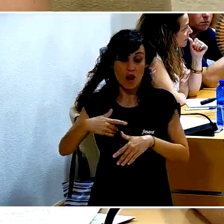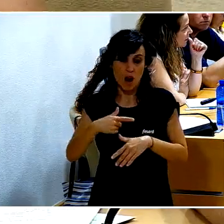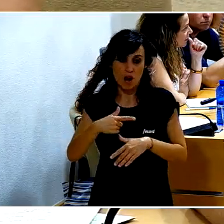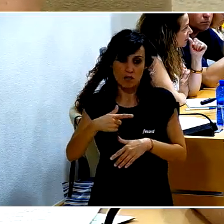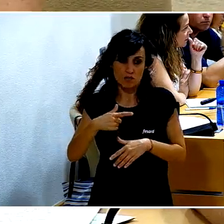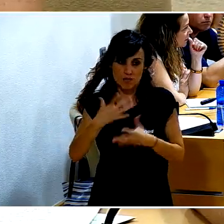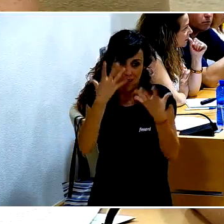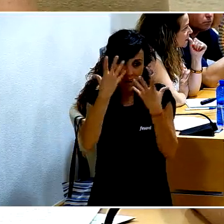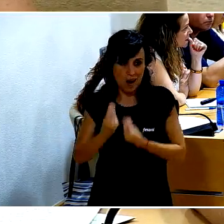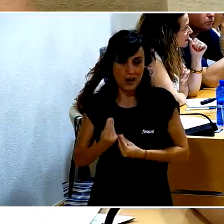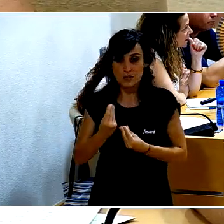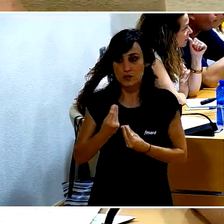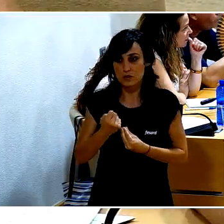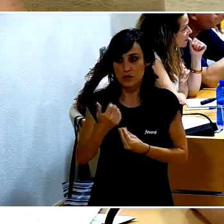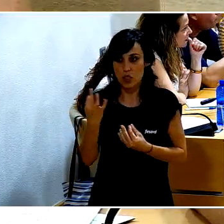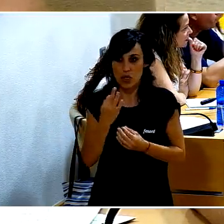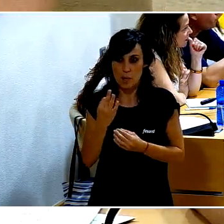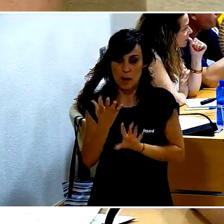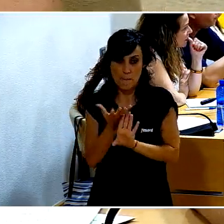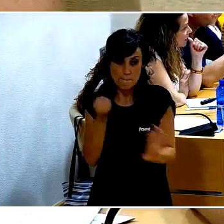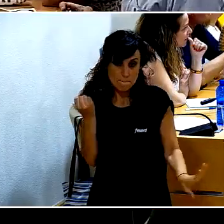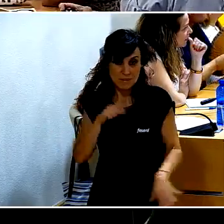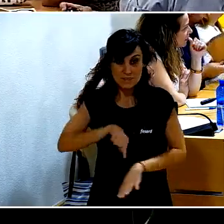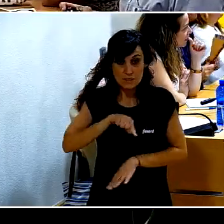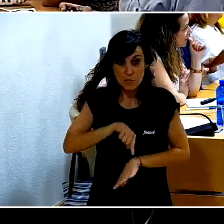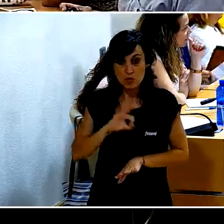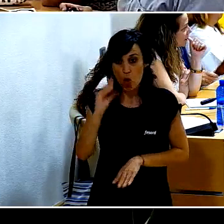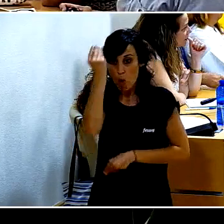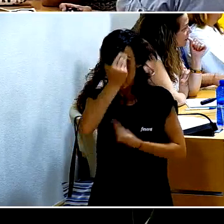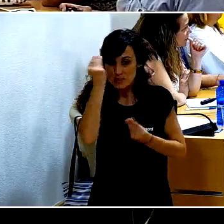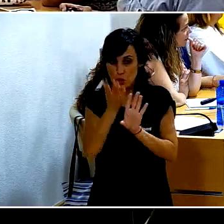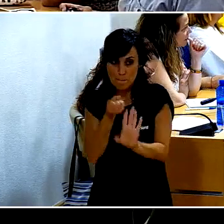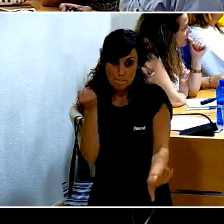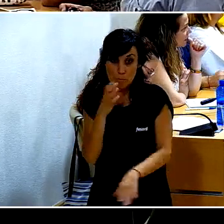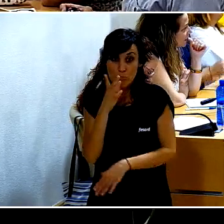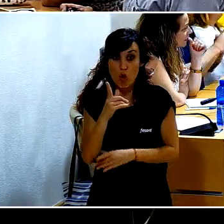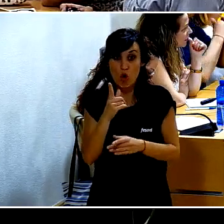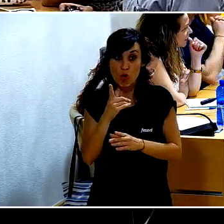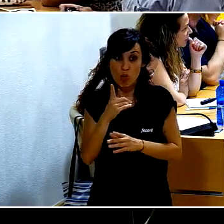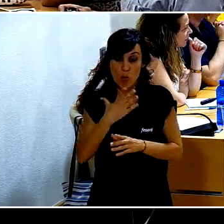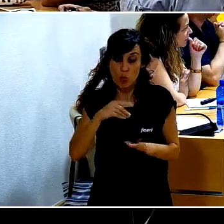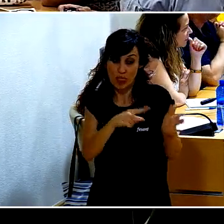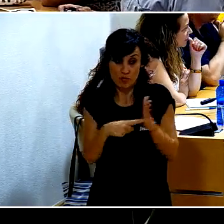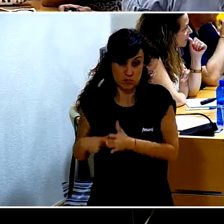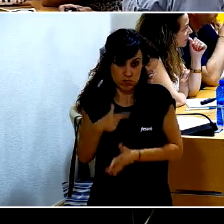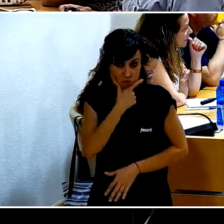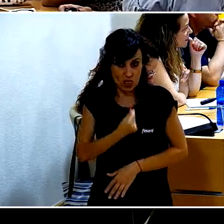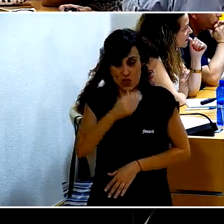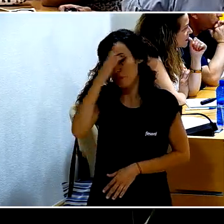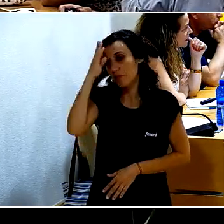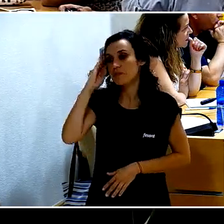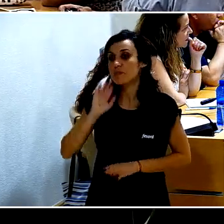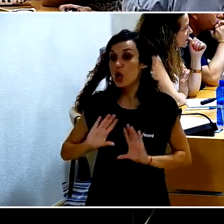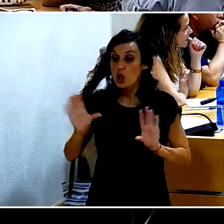obligades a ocultar el que senten o el que pensen per no ser discriminades. El